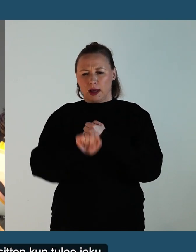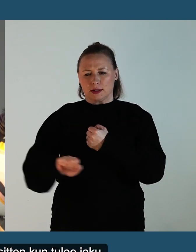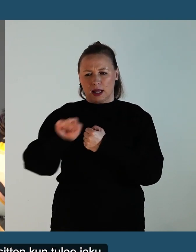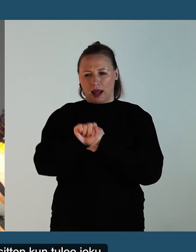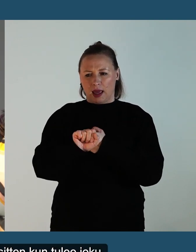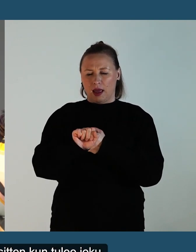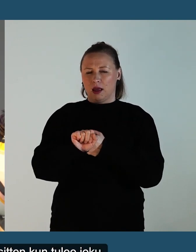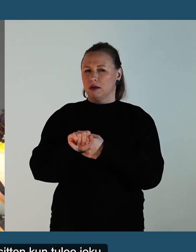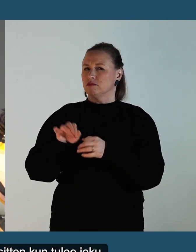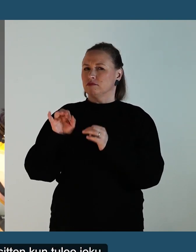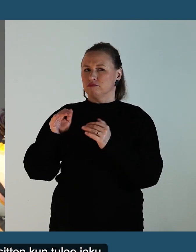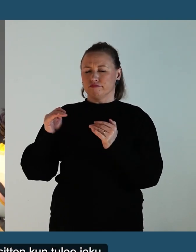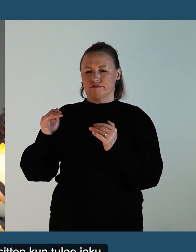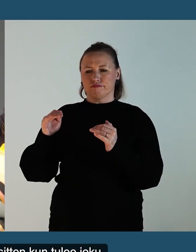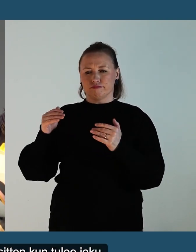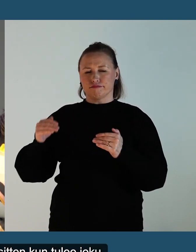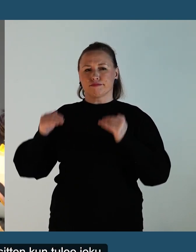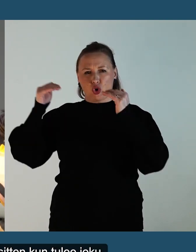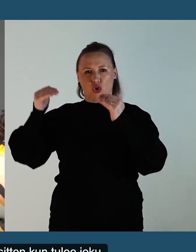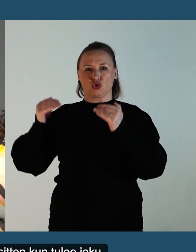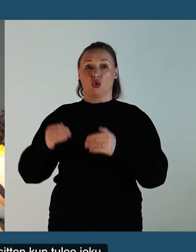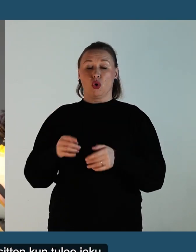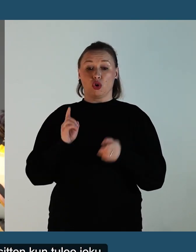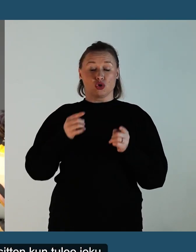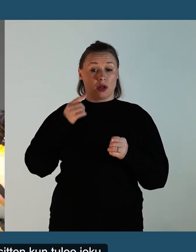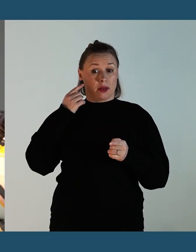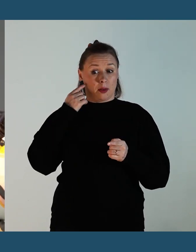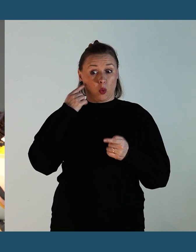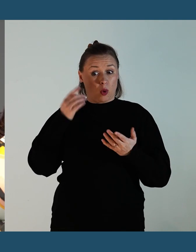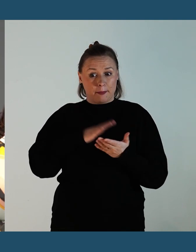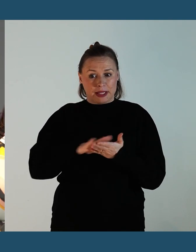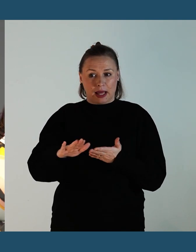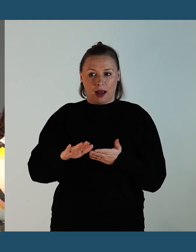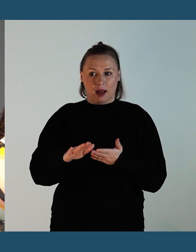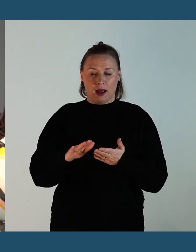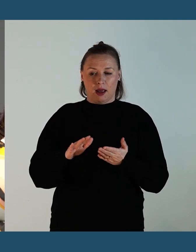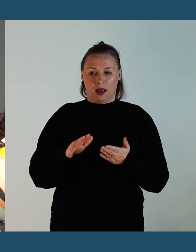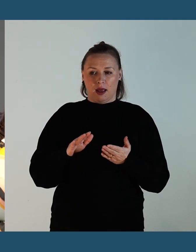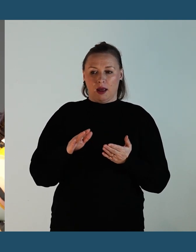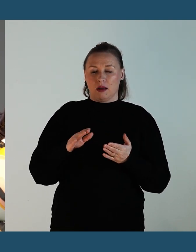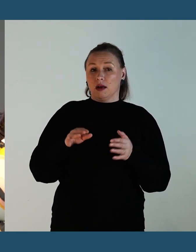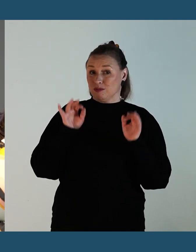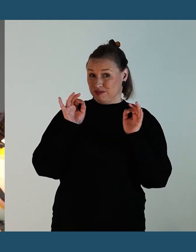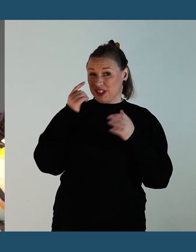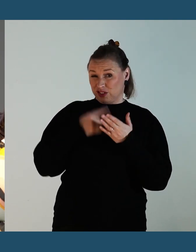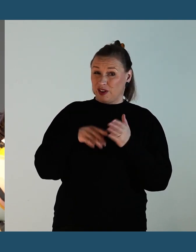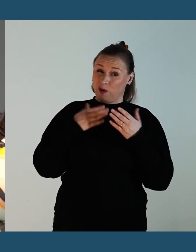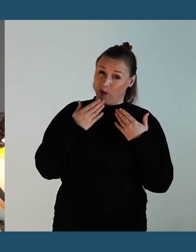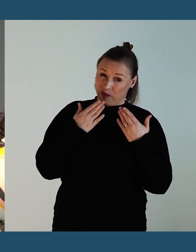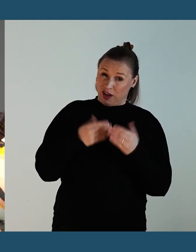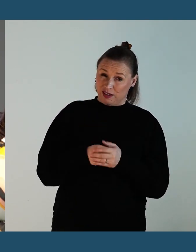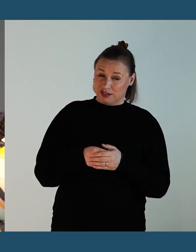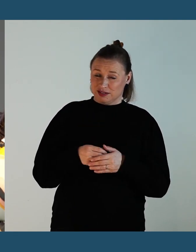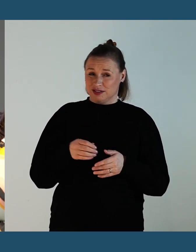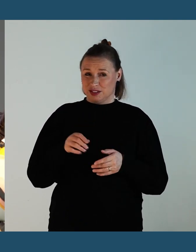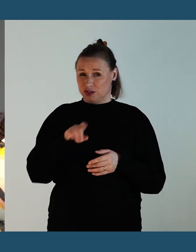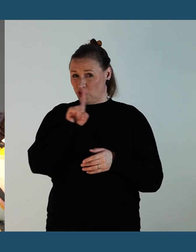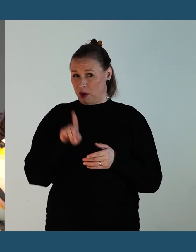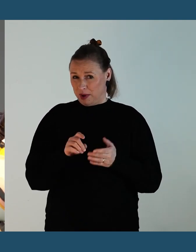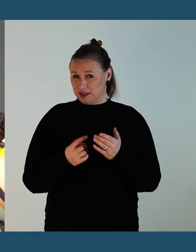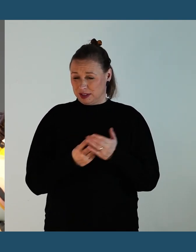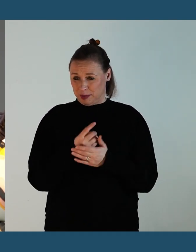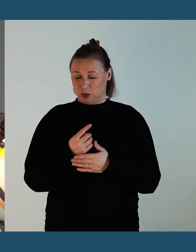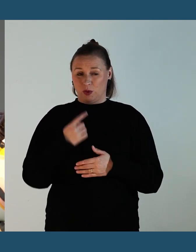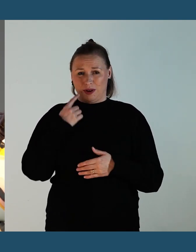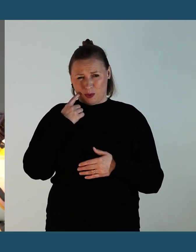kuulu, niin ei tarvitse tehdä tai vasta sitten, kun tulee joku ongelma. Mutta silti me tiedetään esimerkiksi, että opinto-ohjaaminen ja